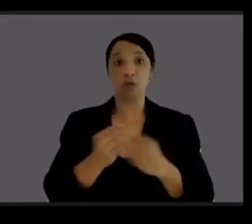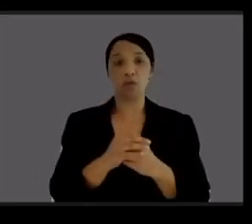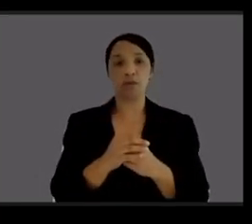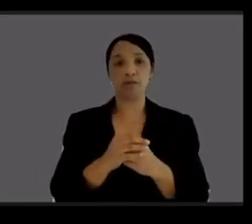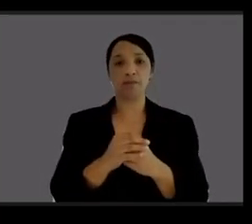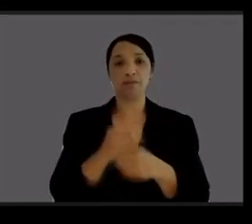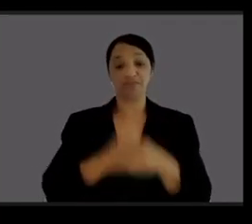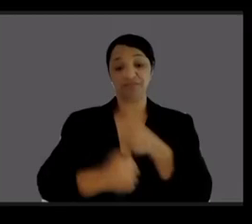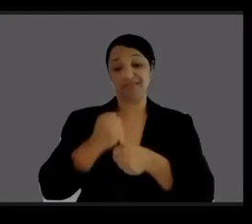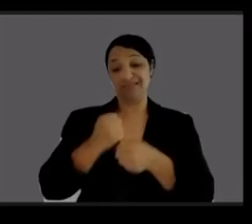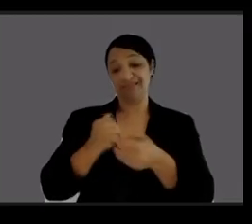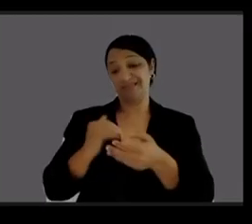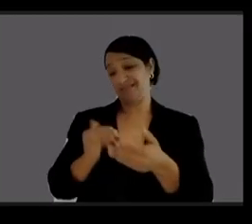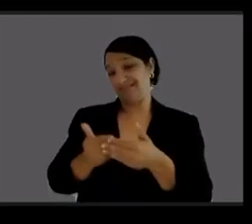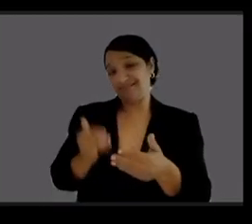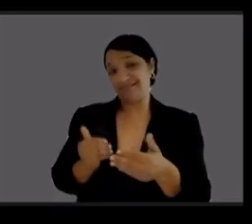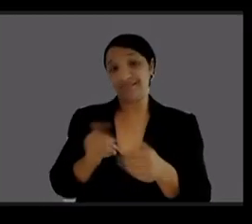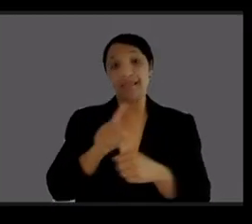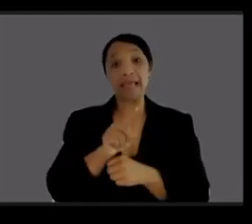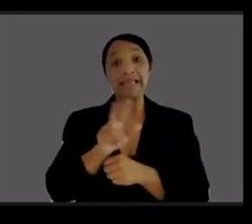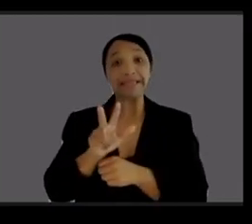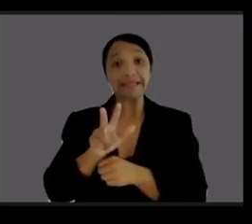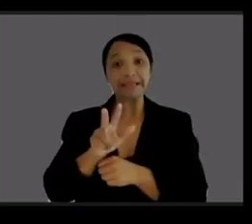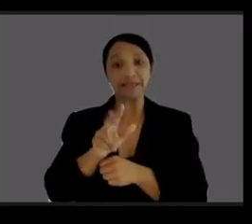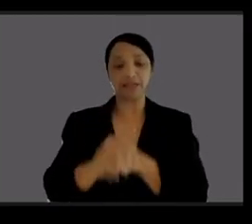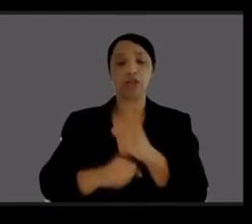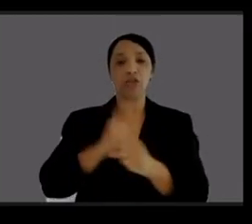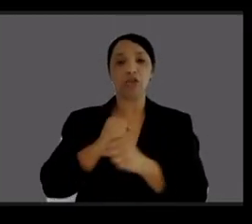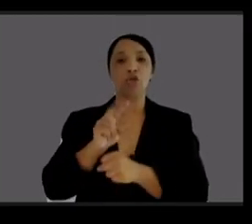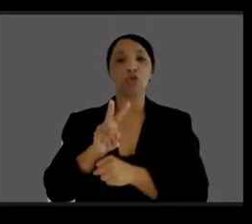18年前，也就是说在2005年，